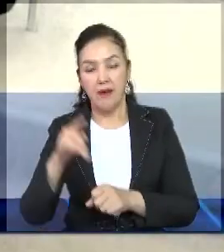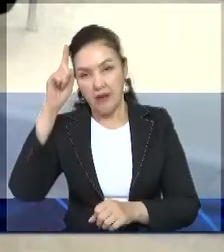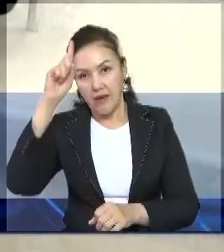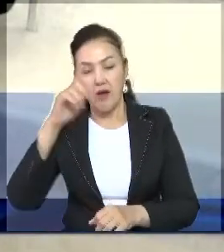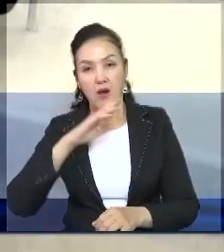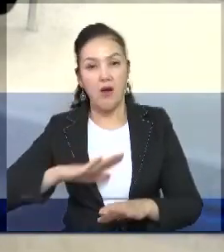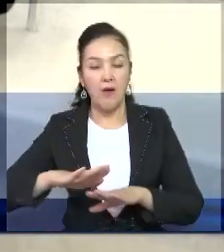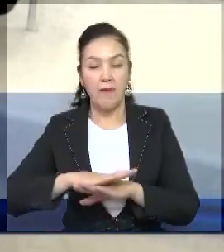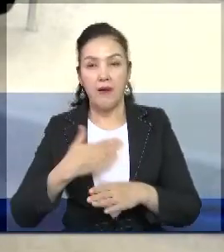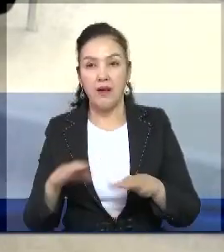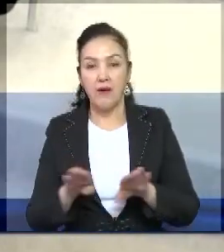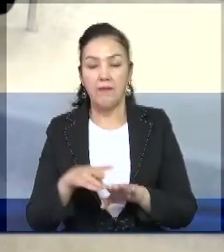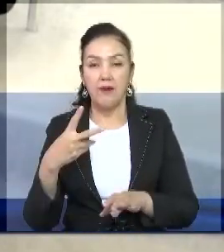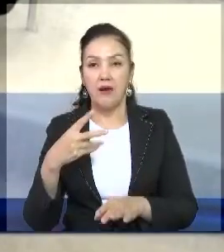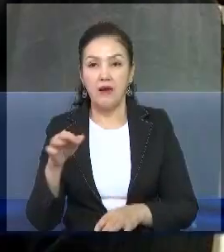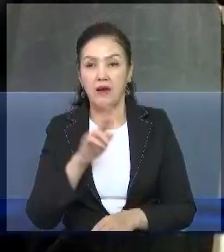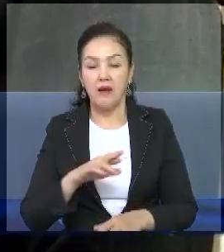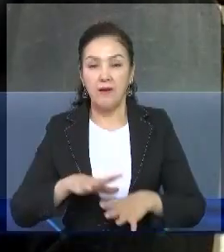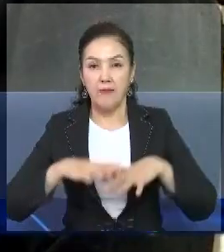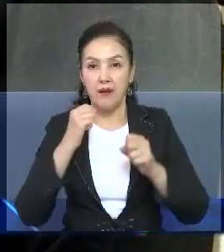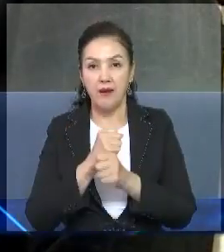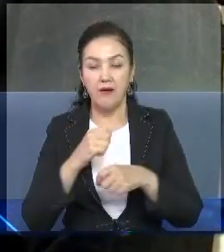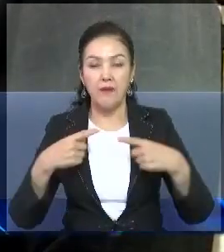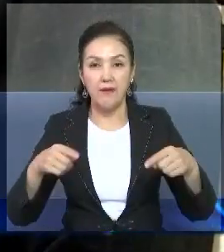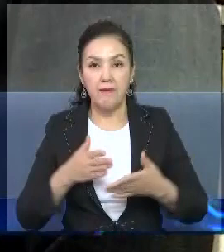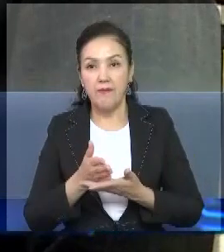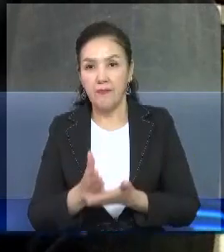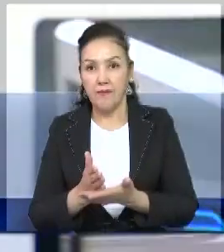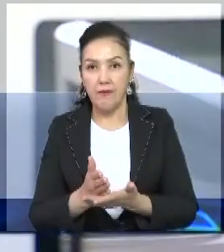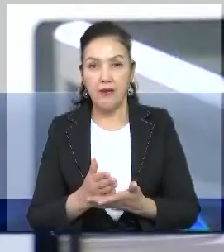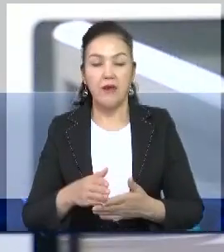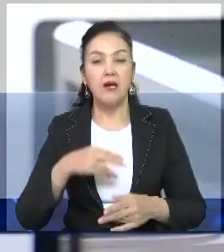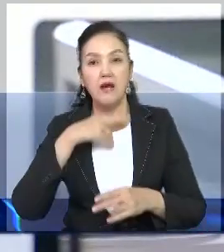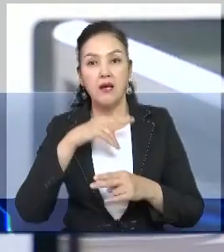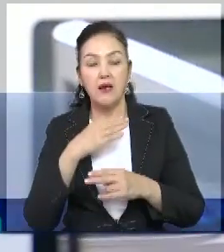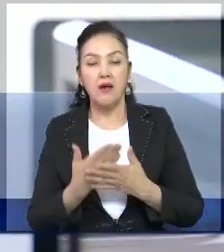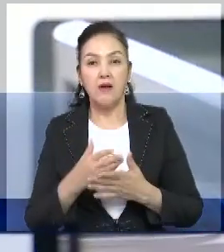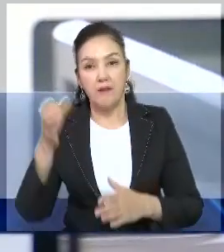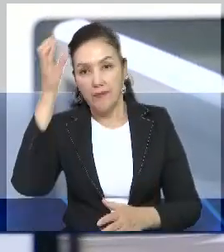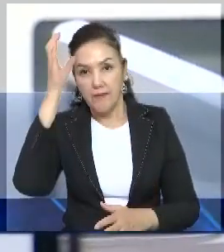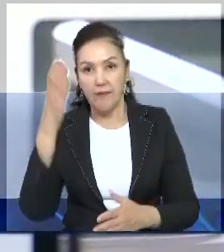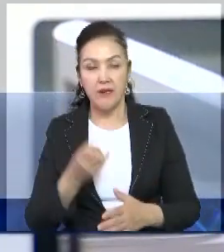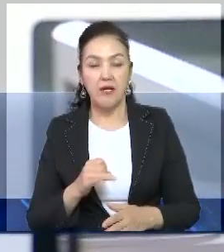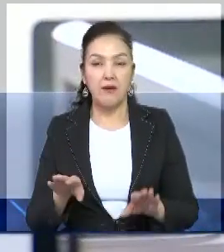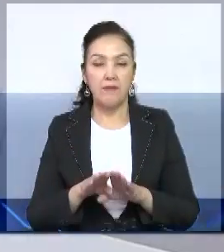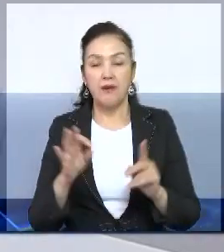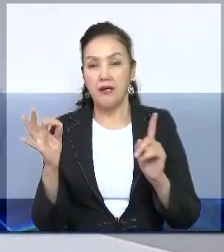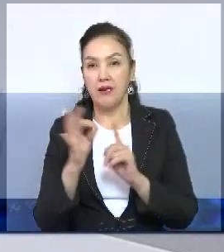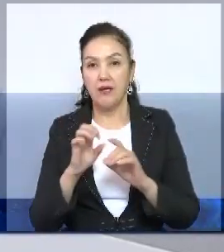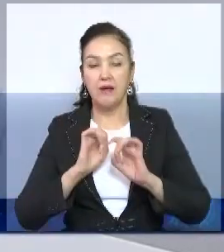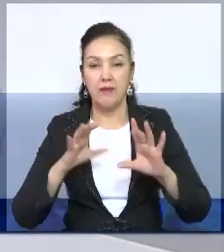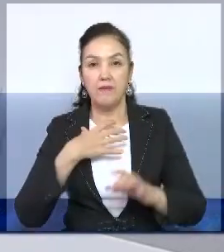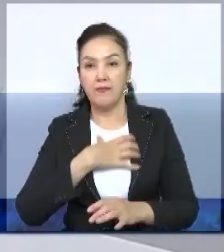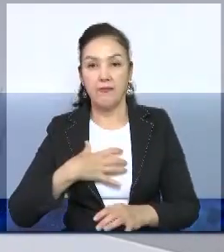2022 года, и с тех пор проводится большая работа в самых разных направлениях. Особый акцент делается на сфере образования. Именно с целью разъяснения